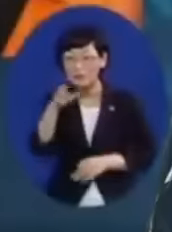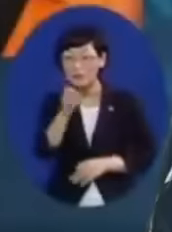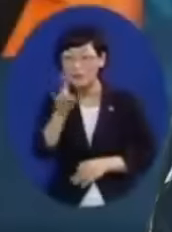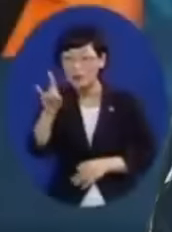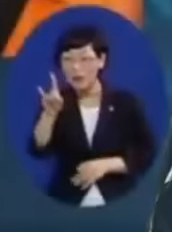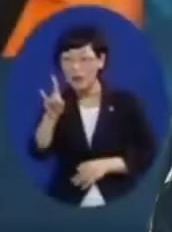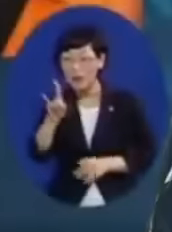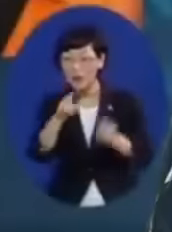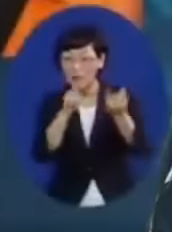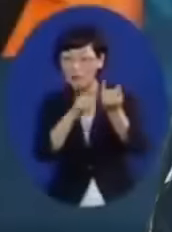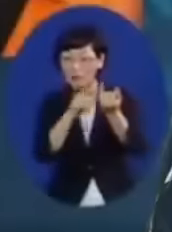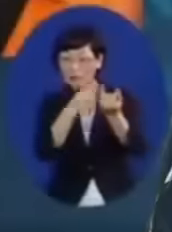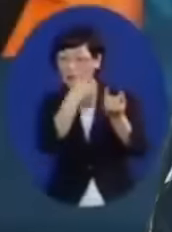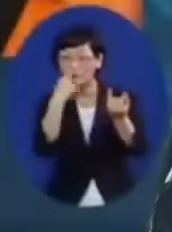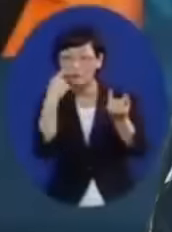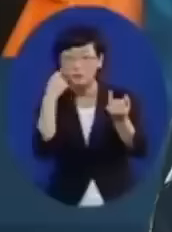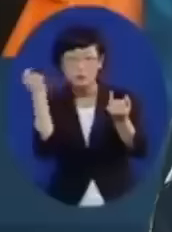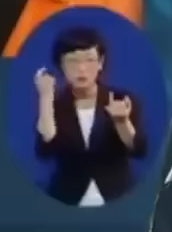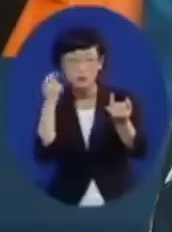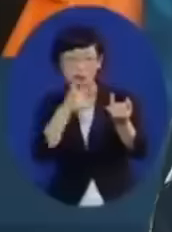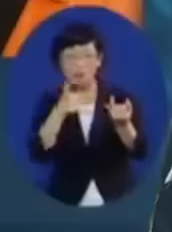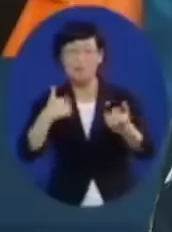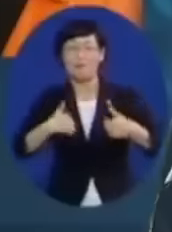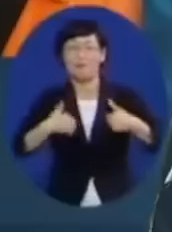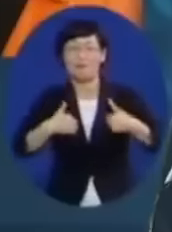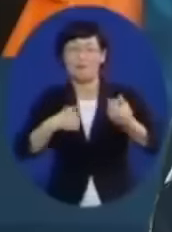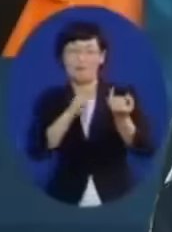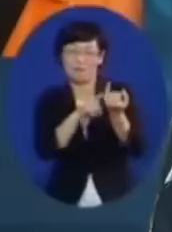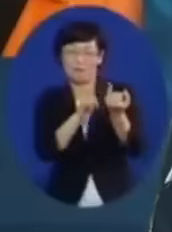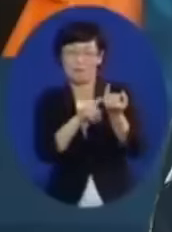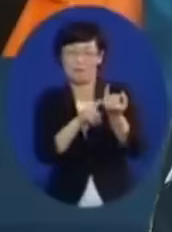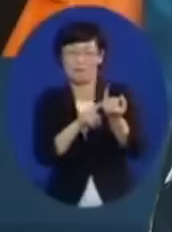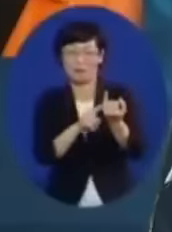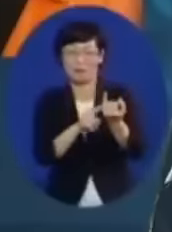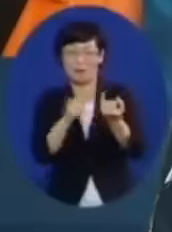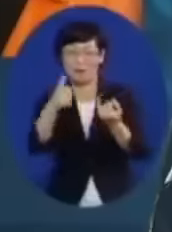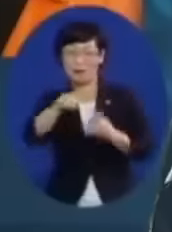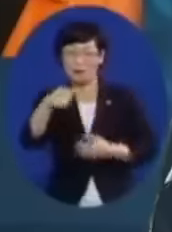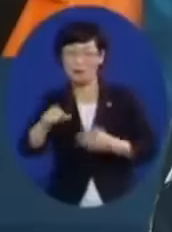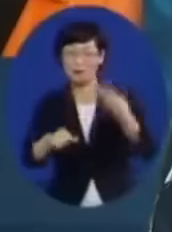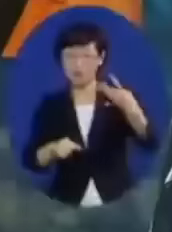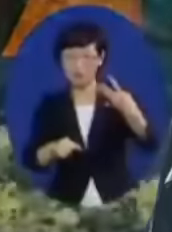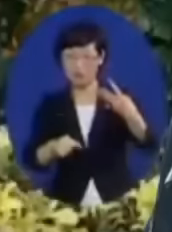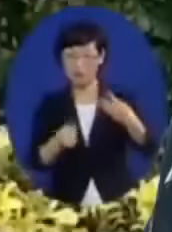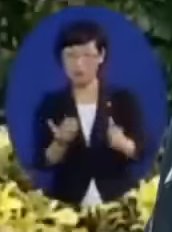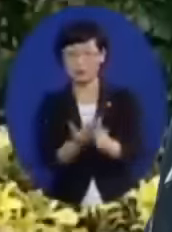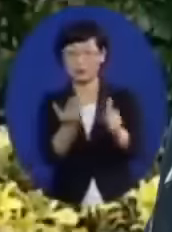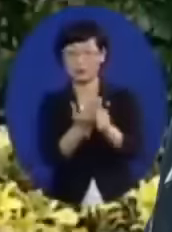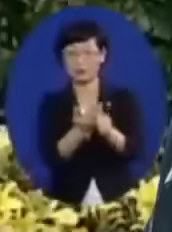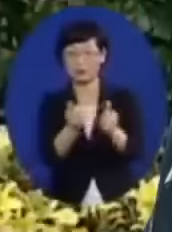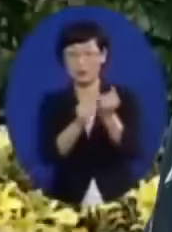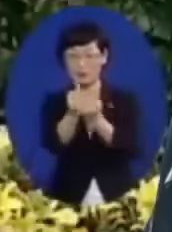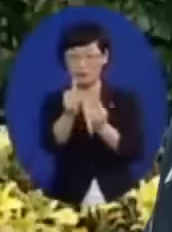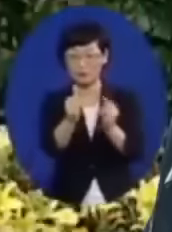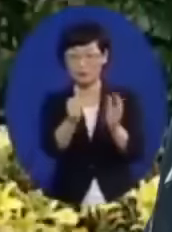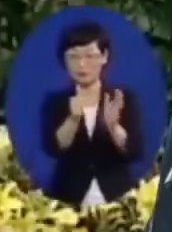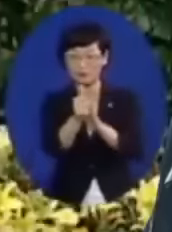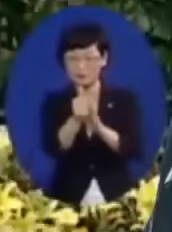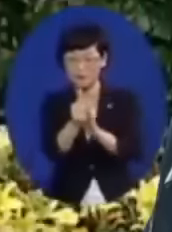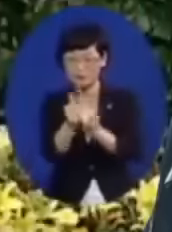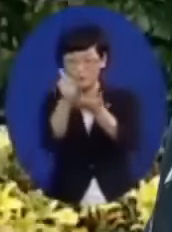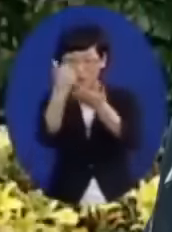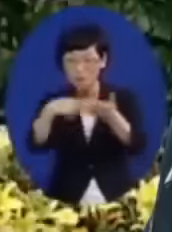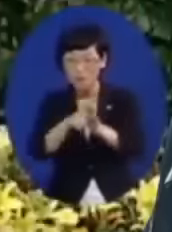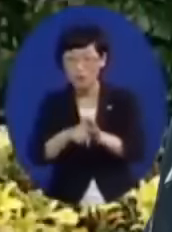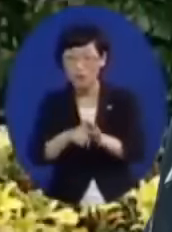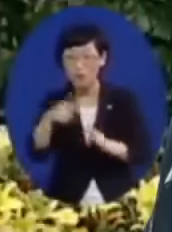크게 기뻤습니다. 김경혜 성도님은 세 아들을 키우며 남편을 뒷바라지하기 위해 농장을